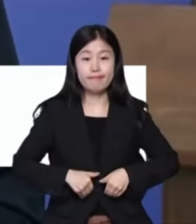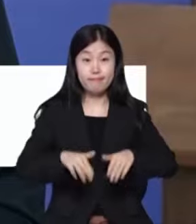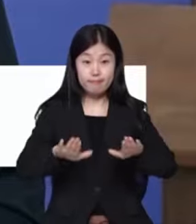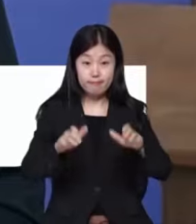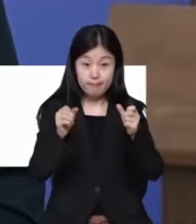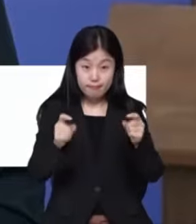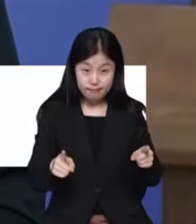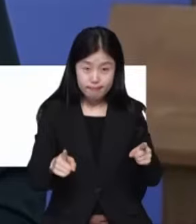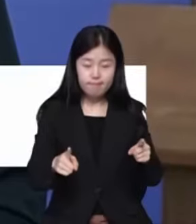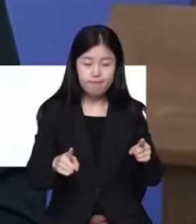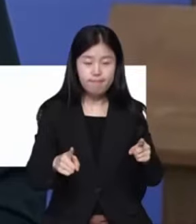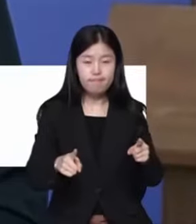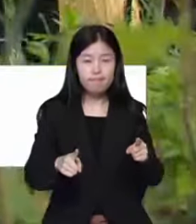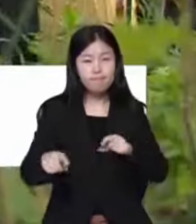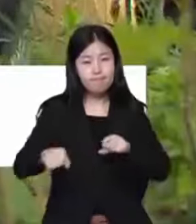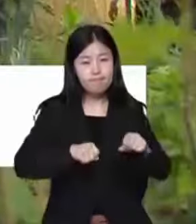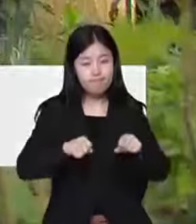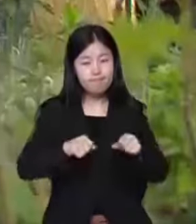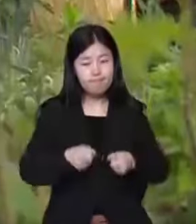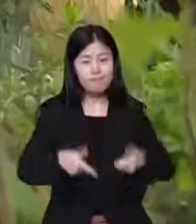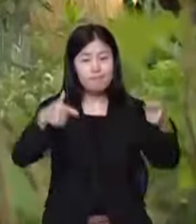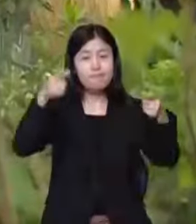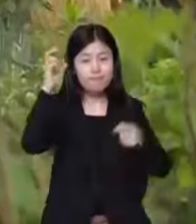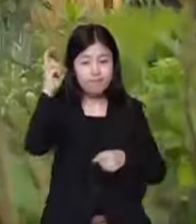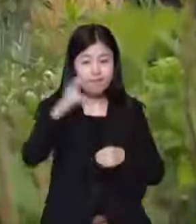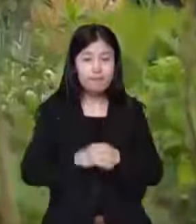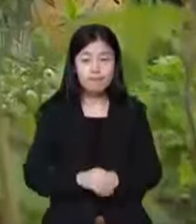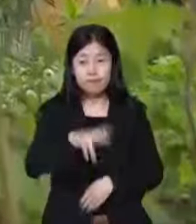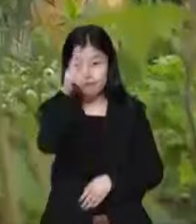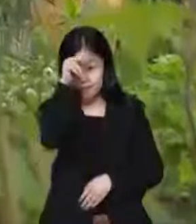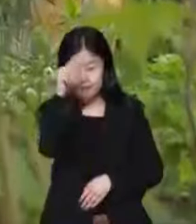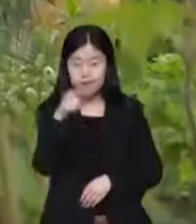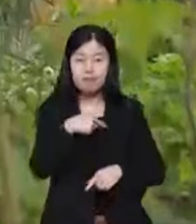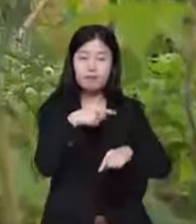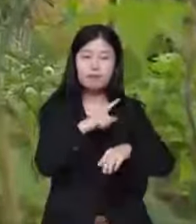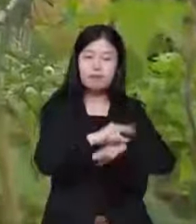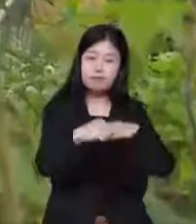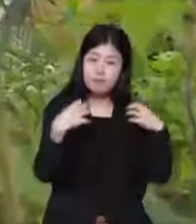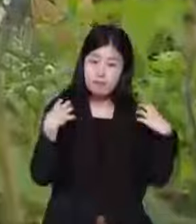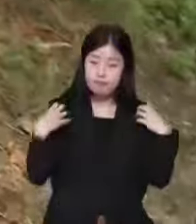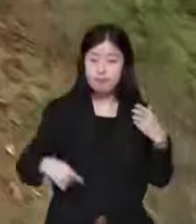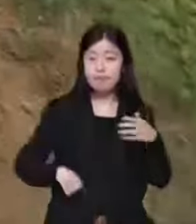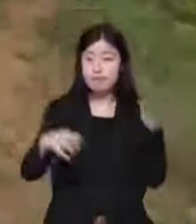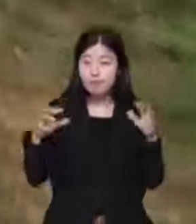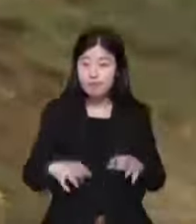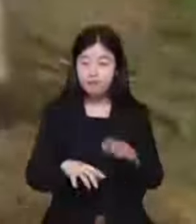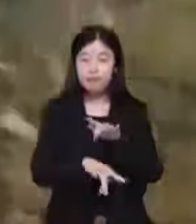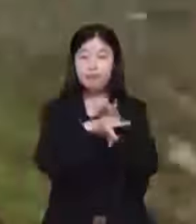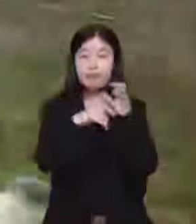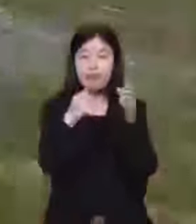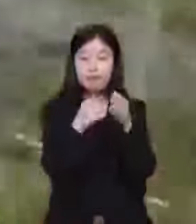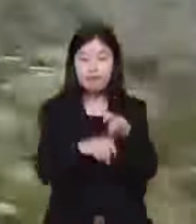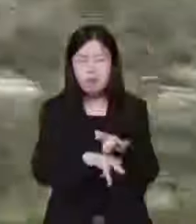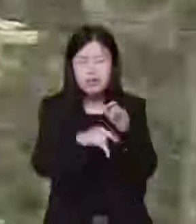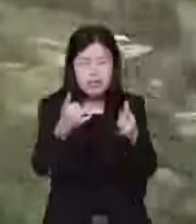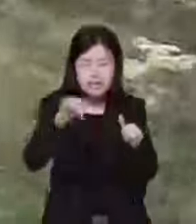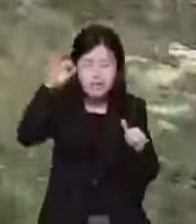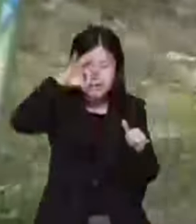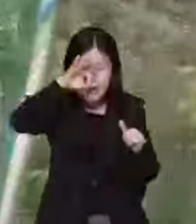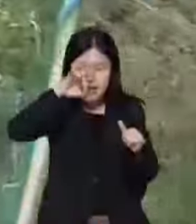더욱 활성화될 것으로 예상됩니다. 경찰과 행정기관이 힘을 합쳐 실종자 수색 활동비 지급 제도를